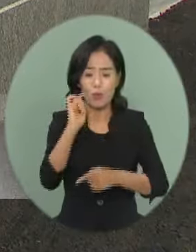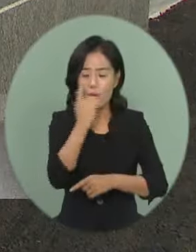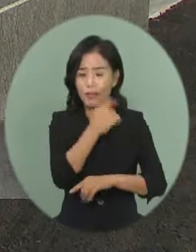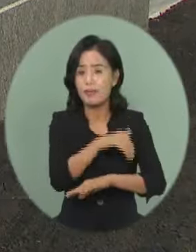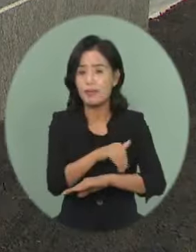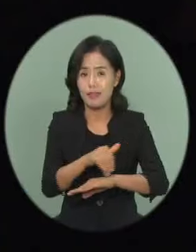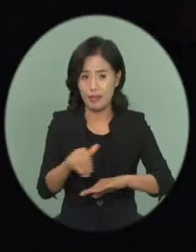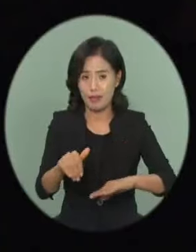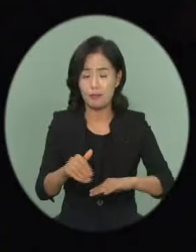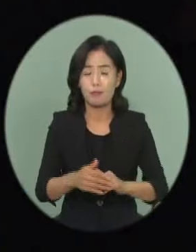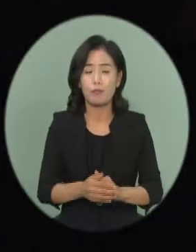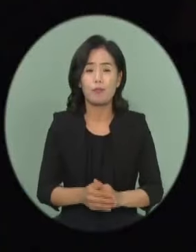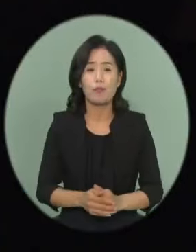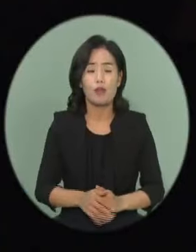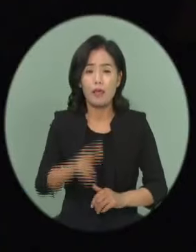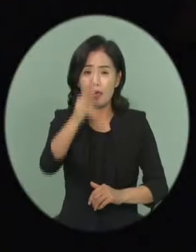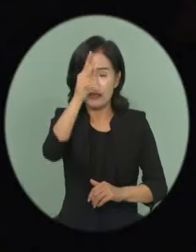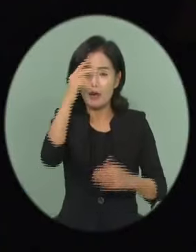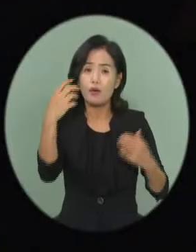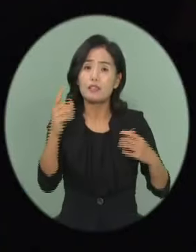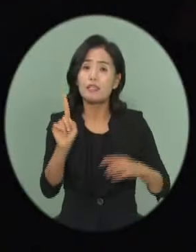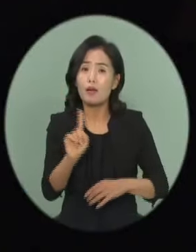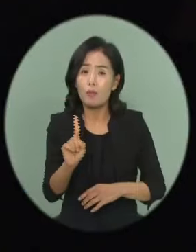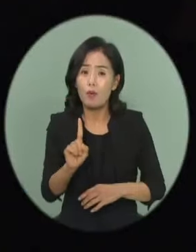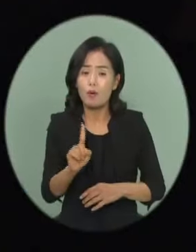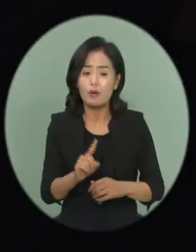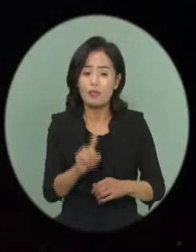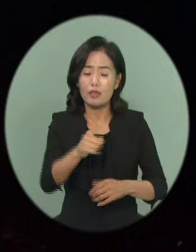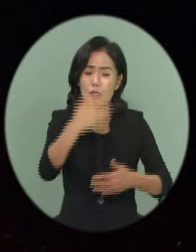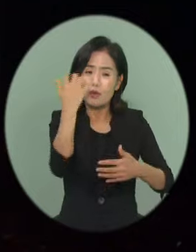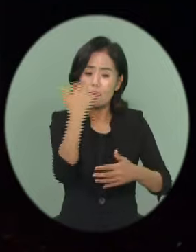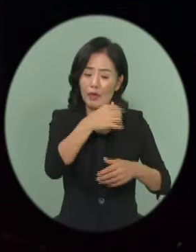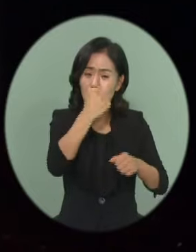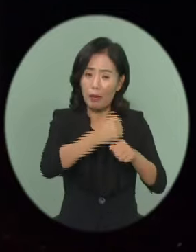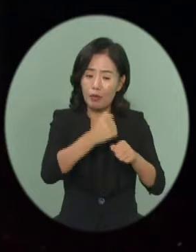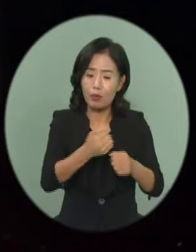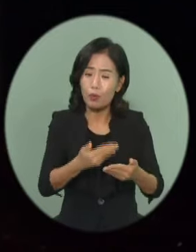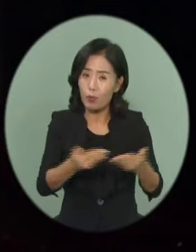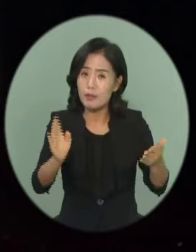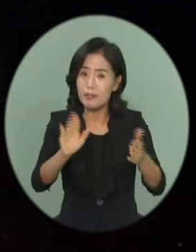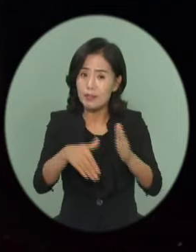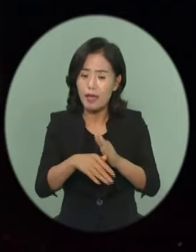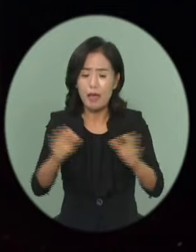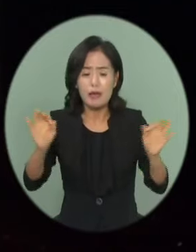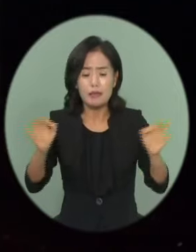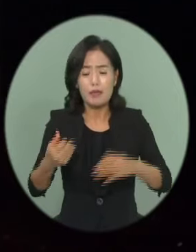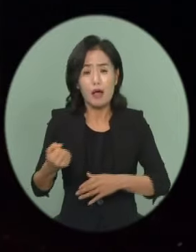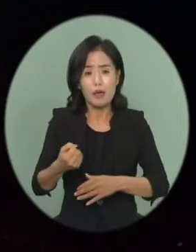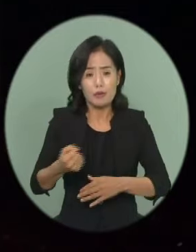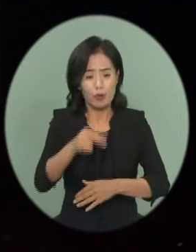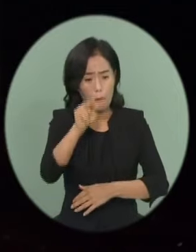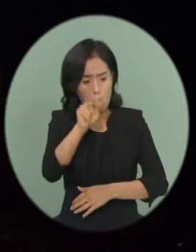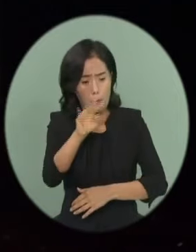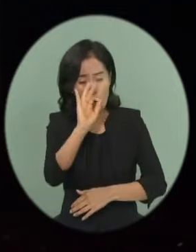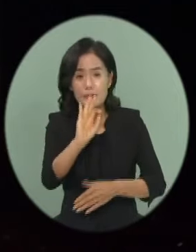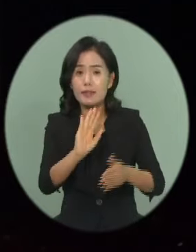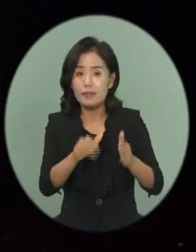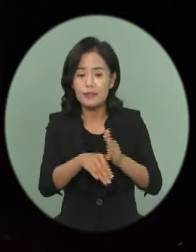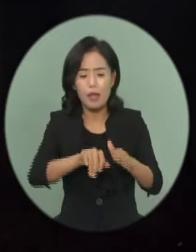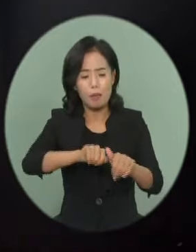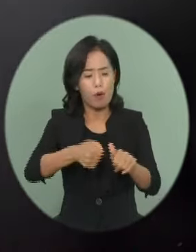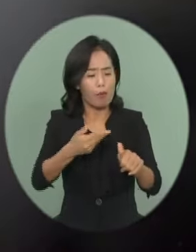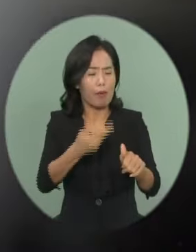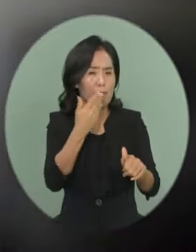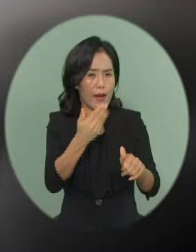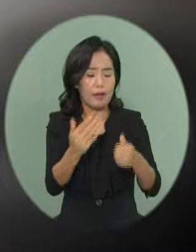방침입니다 한편 경찰은 페크 음나무 제작하거나 유포한 경우는 물론 단순 소지하거나 시청한 경우에도 처벌